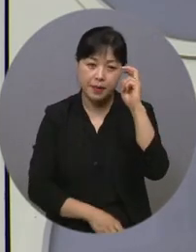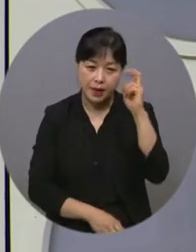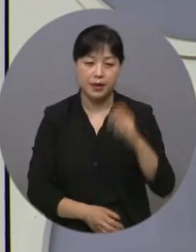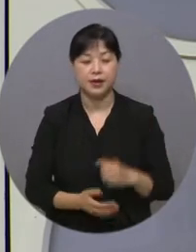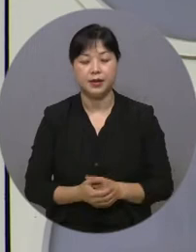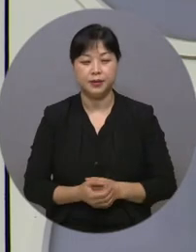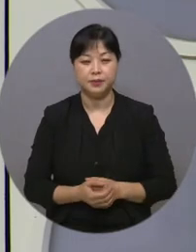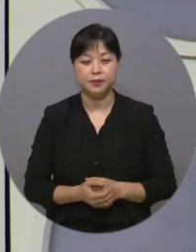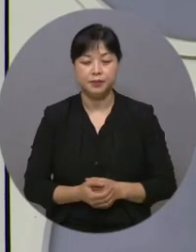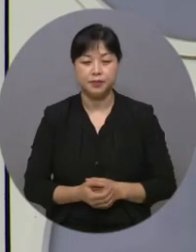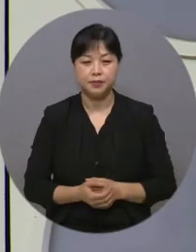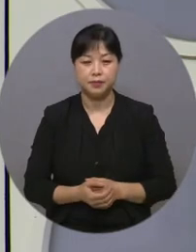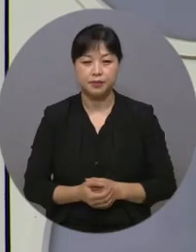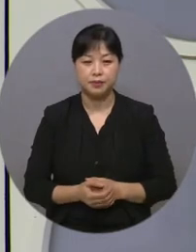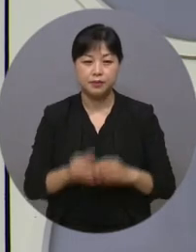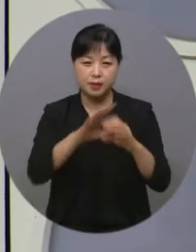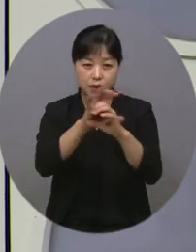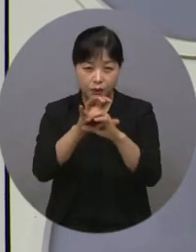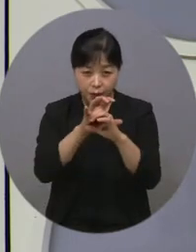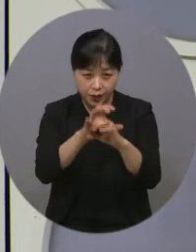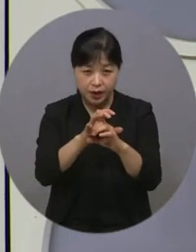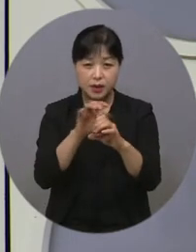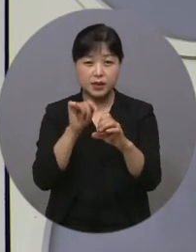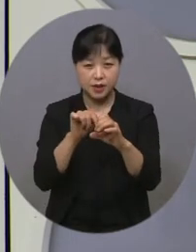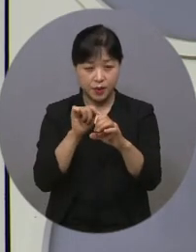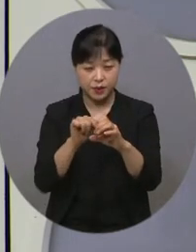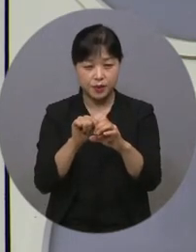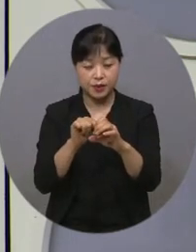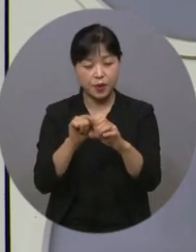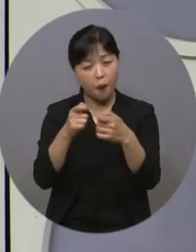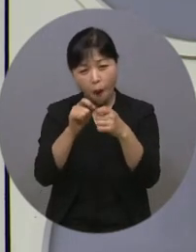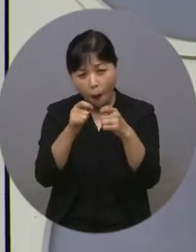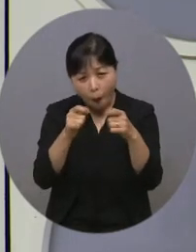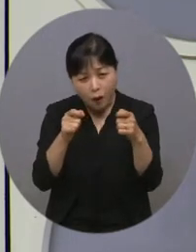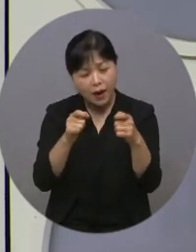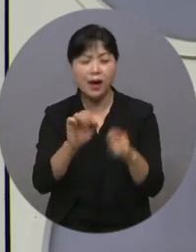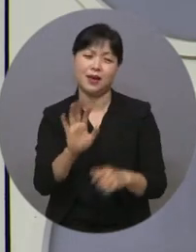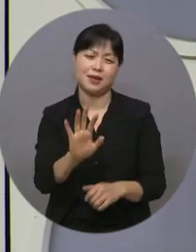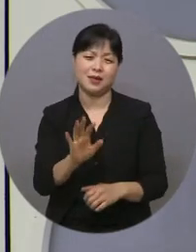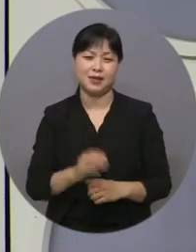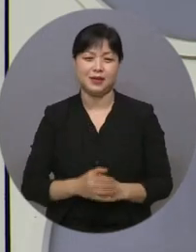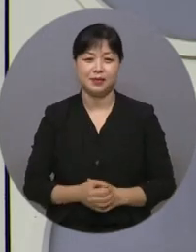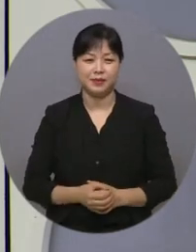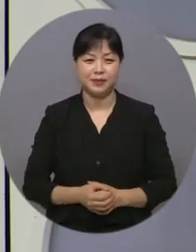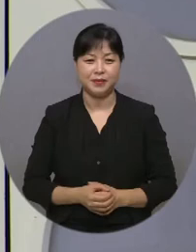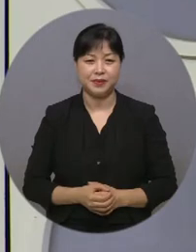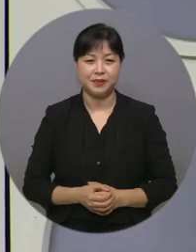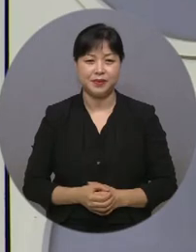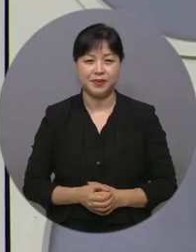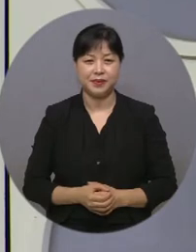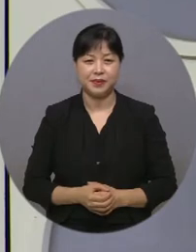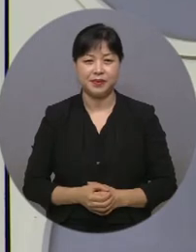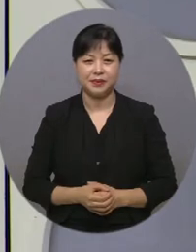코로나 사태는 오래 가지 않습니다. 이제 거의